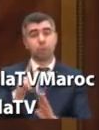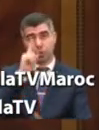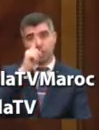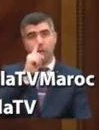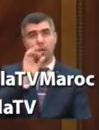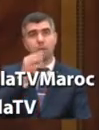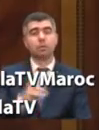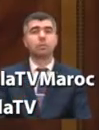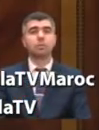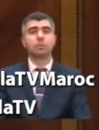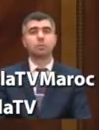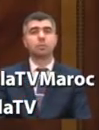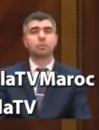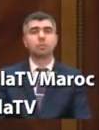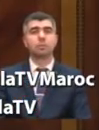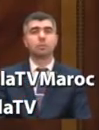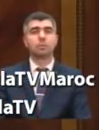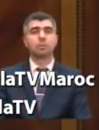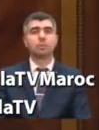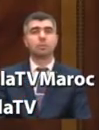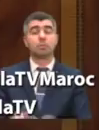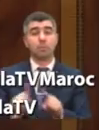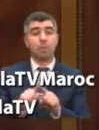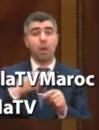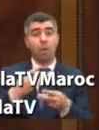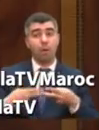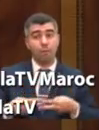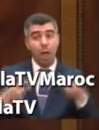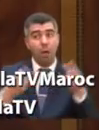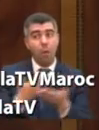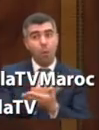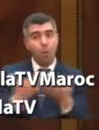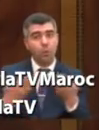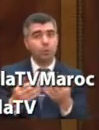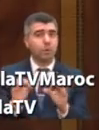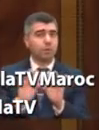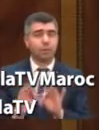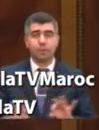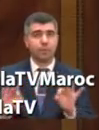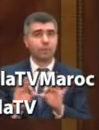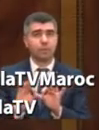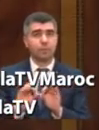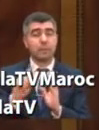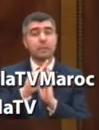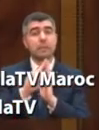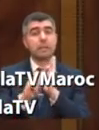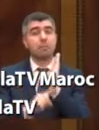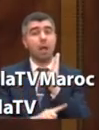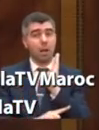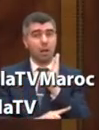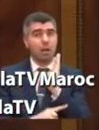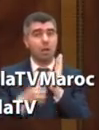متوسط، ماشي الاعلان ديالو ولا بده يكون في ليزاسيز. وهذا الاسبوع الى